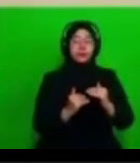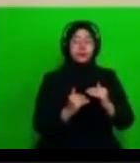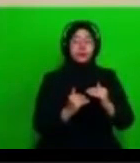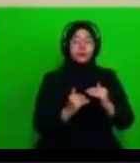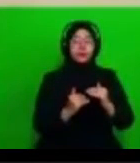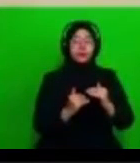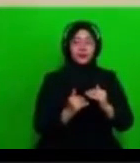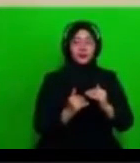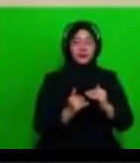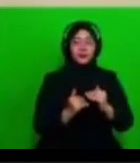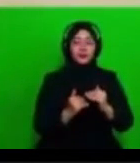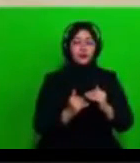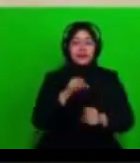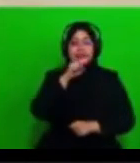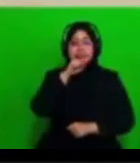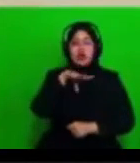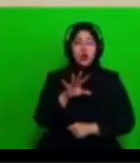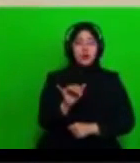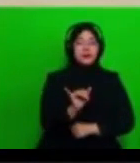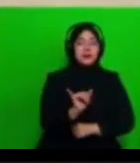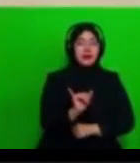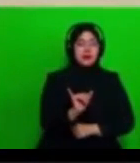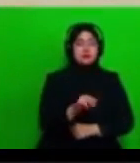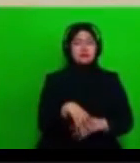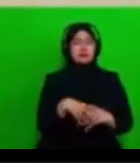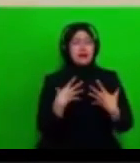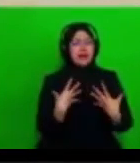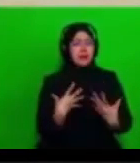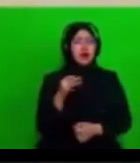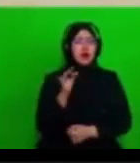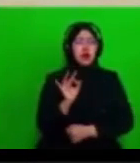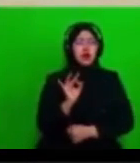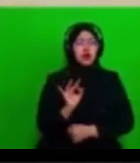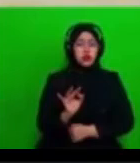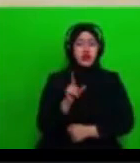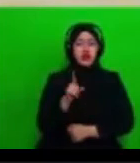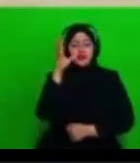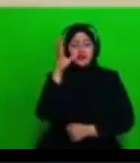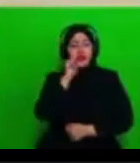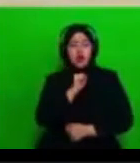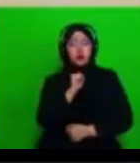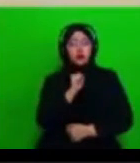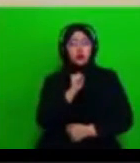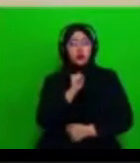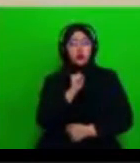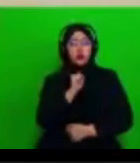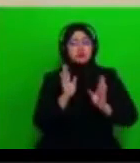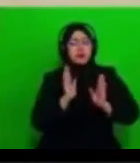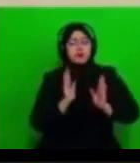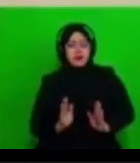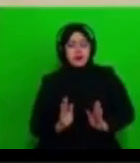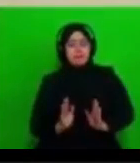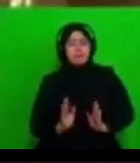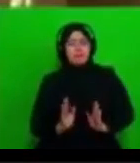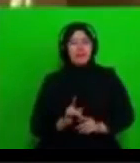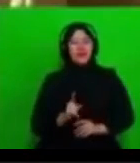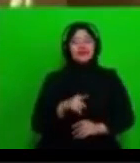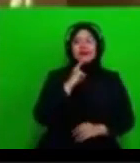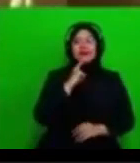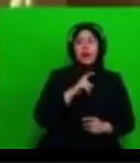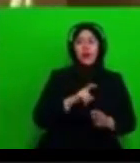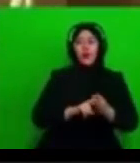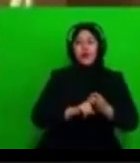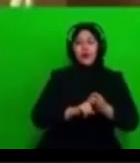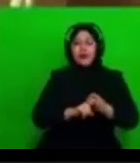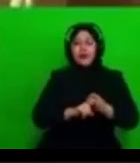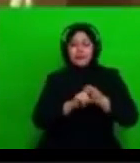jawaban saya sama dengan jawaban yang pertama. Bagaimana orang tua itu memposisikan diri berperan di dalam sebagai teman